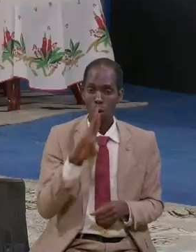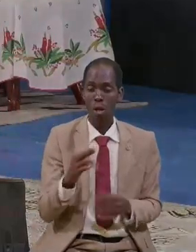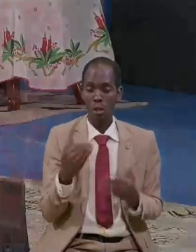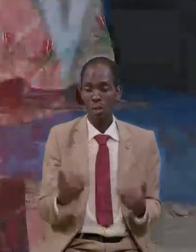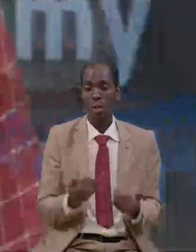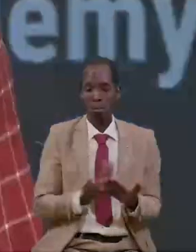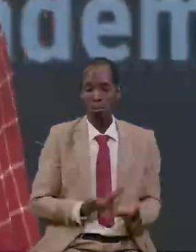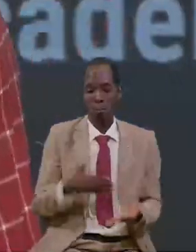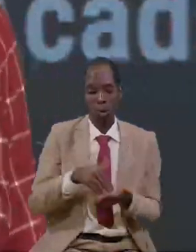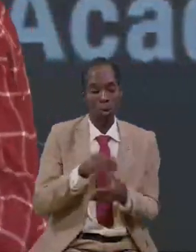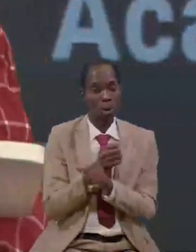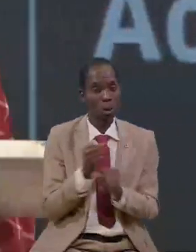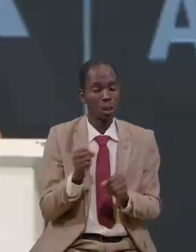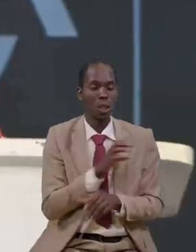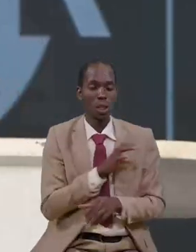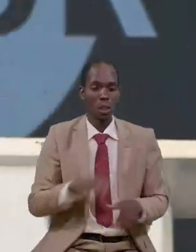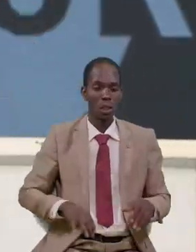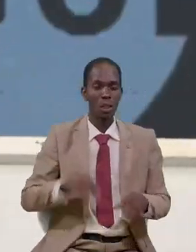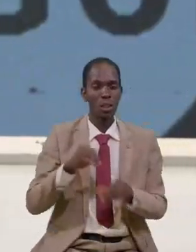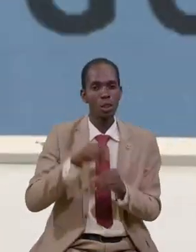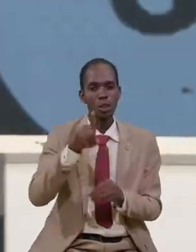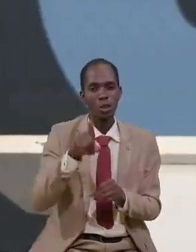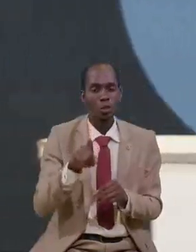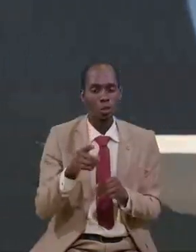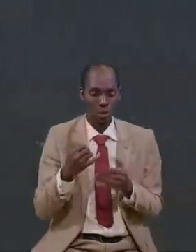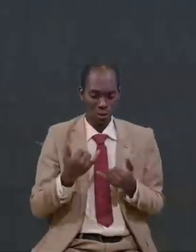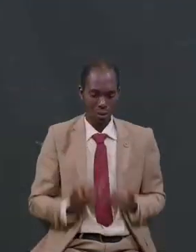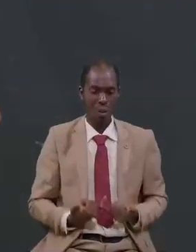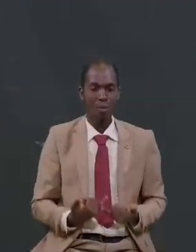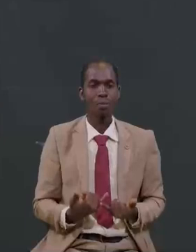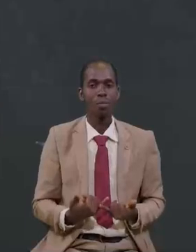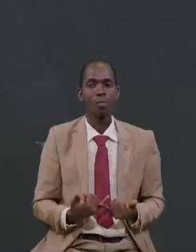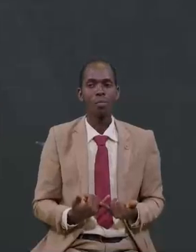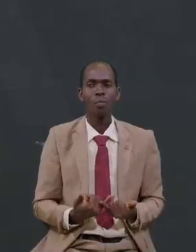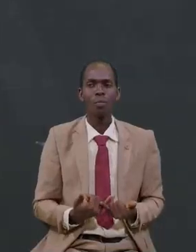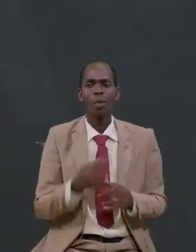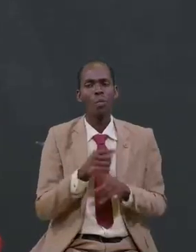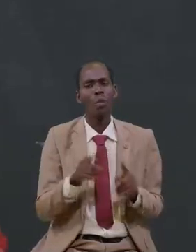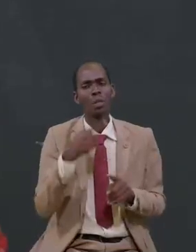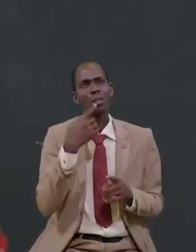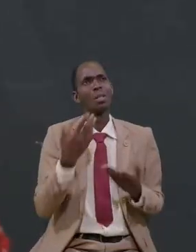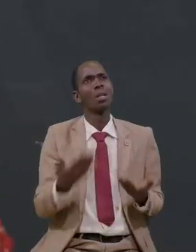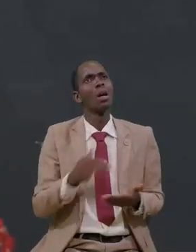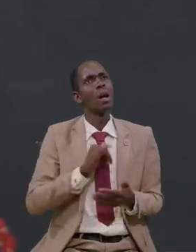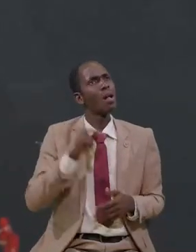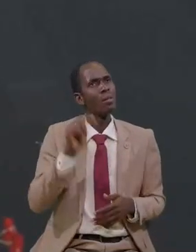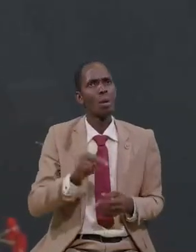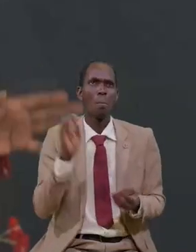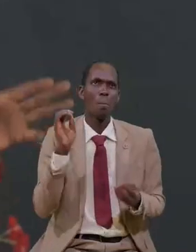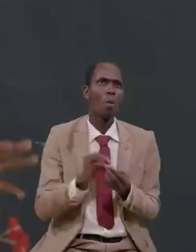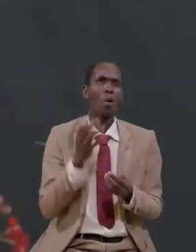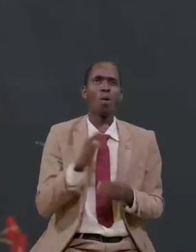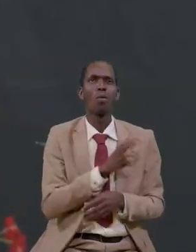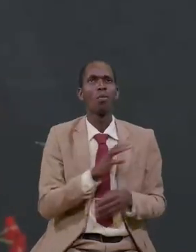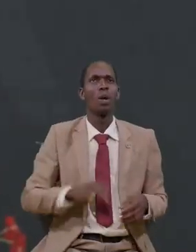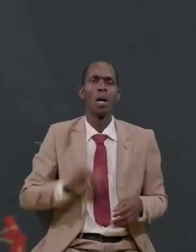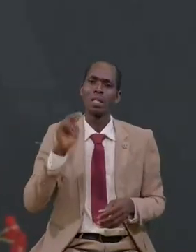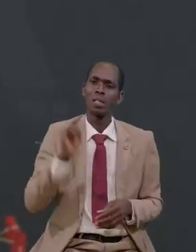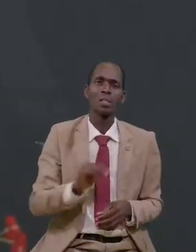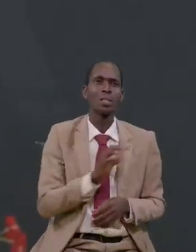nouveau, tu es présent. Mais tu dis, j'ai besoin de plus de lui. J'ai besoin de